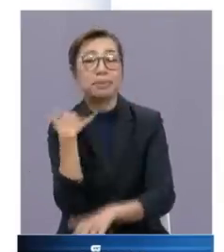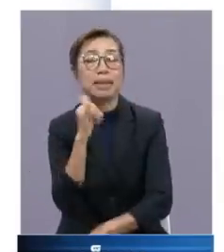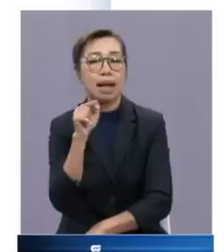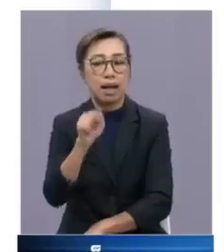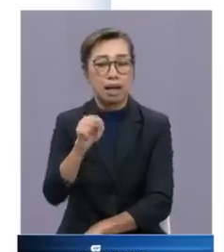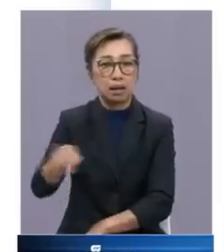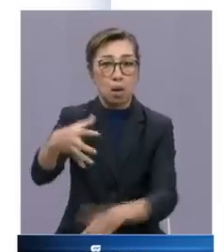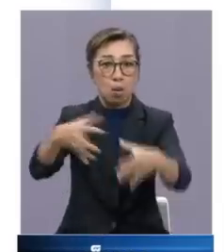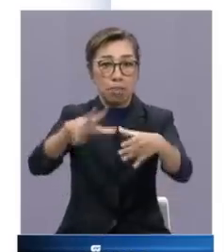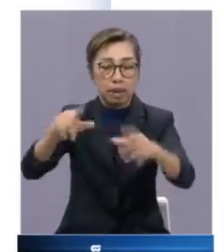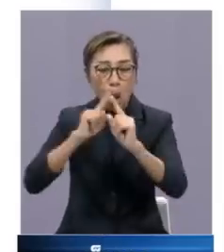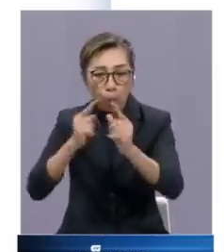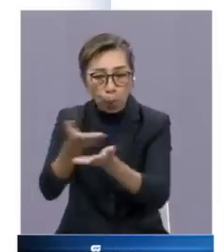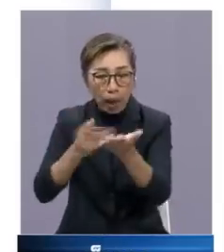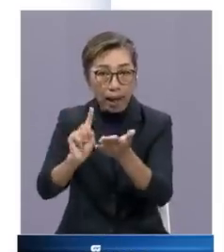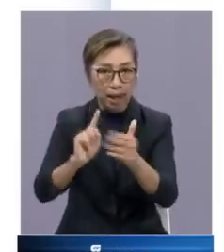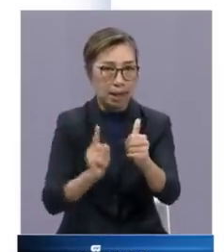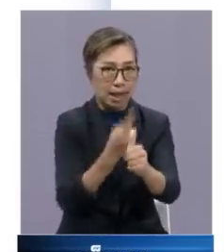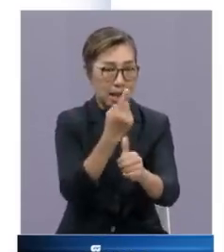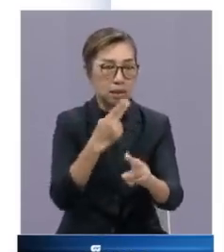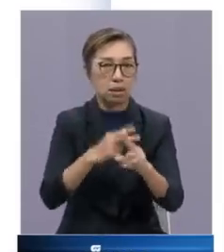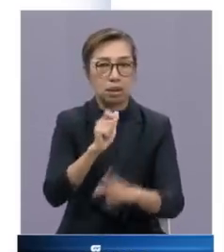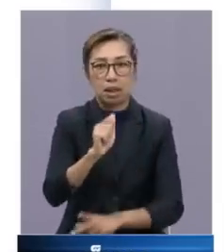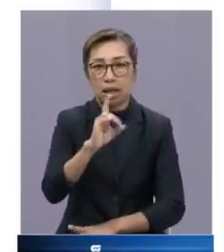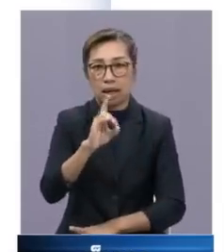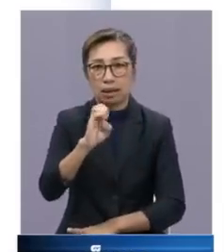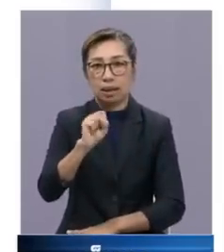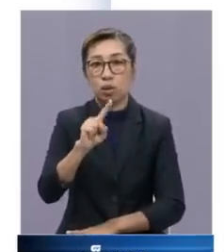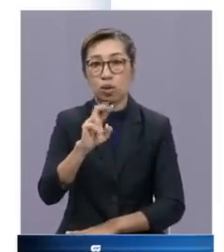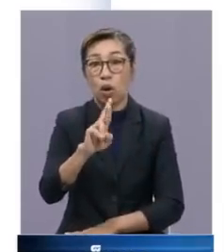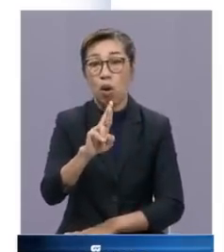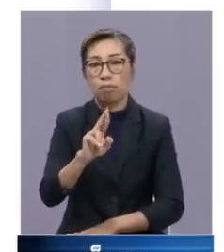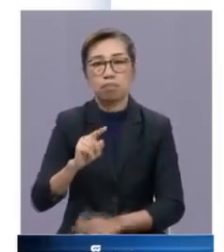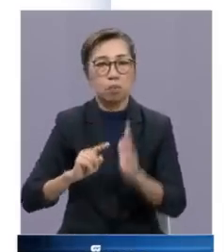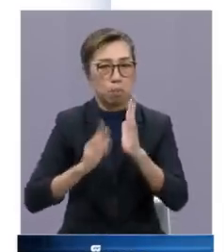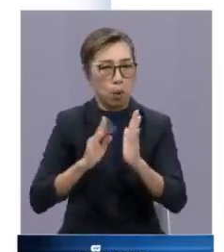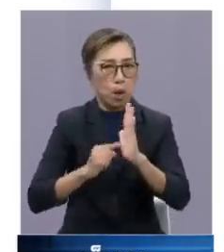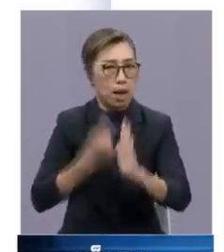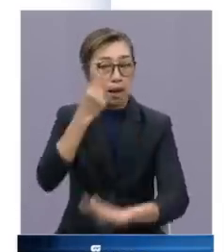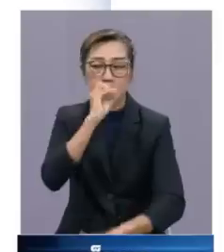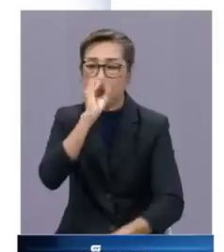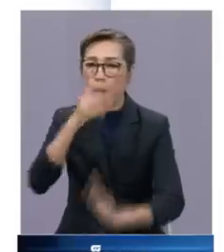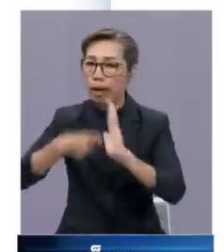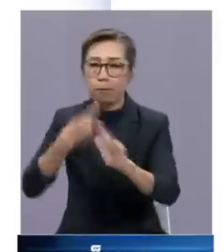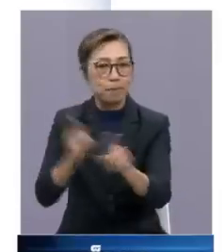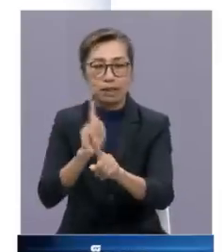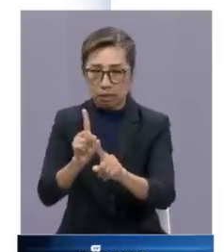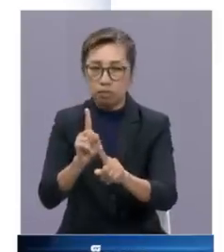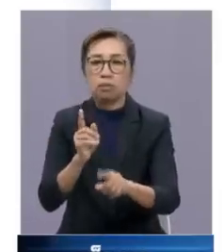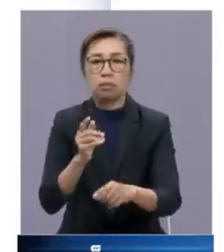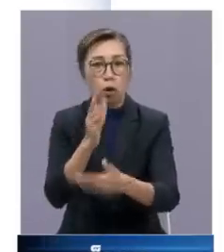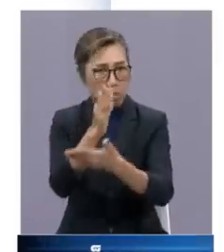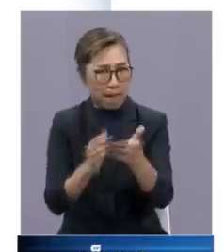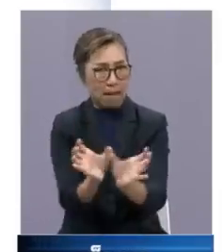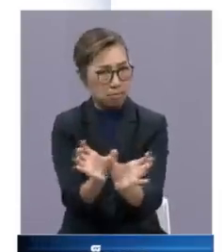ามีการพูดคุยกันคนแรกก็คือคุณอดิศรเพียงเกตคนที่ตั้งต้นเรื่องนี้ ใช่ แล้วก็ยังยืนยันในเหตุผลเดิมว่าควรจะเป็นการ